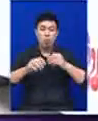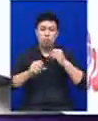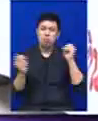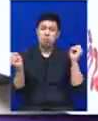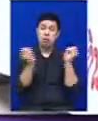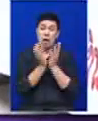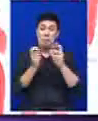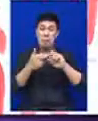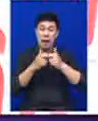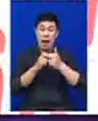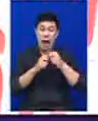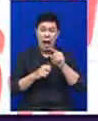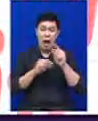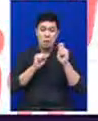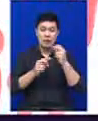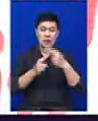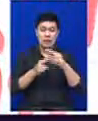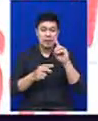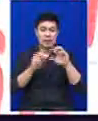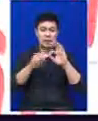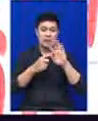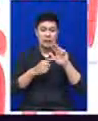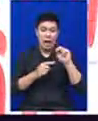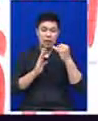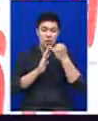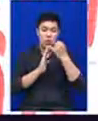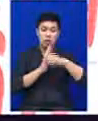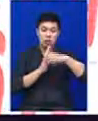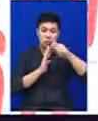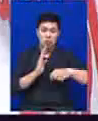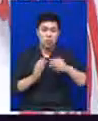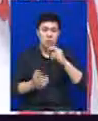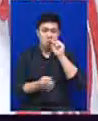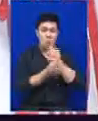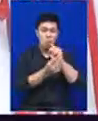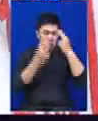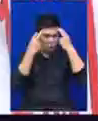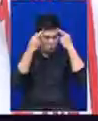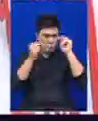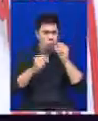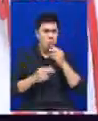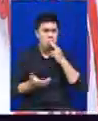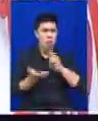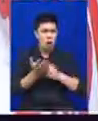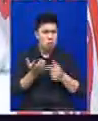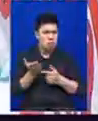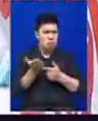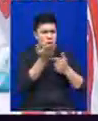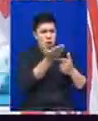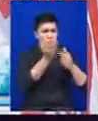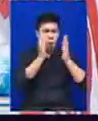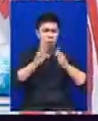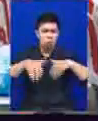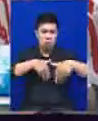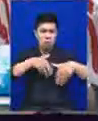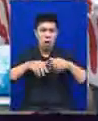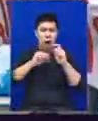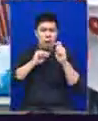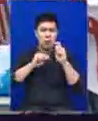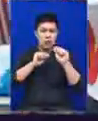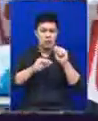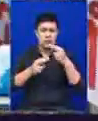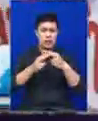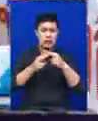ปัญหาที่ดินทำกินอำเภอด่านขุนทดจังหวัดนครราชสีมาก็ยื่นหนังสือถึงนายกรัฐมนตรีเพื่อขอความเป็นธรรมกรณีที่ประชาชนในเขตตำบล